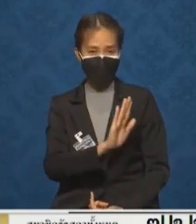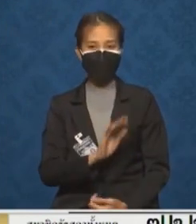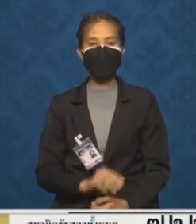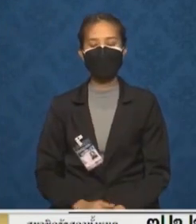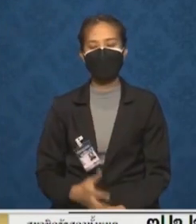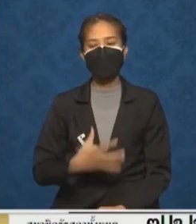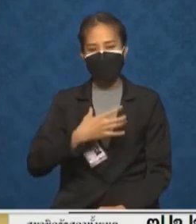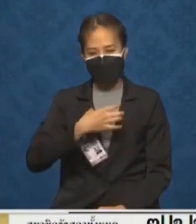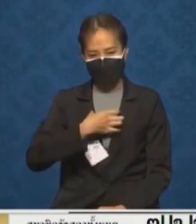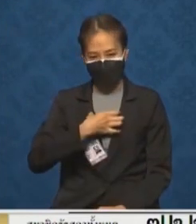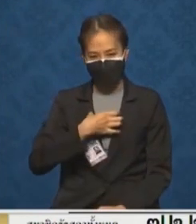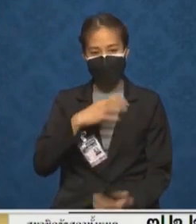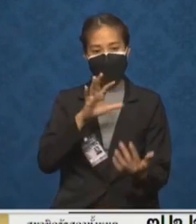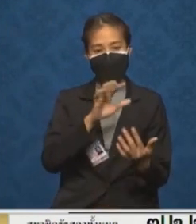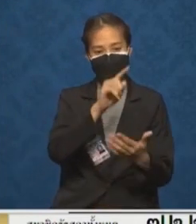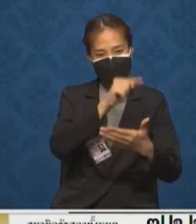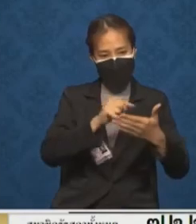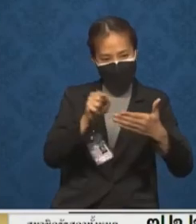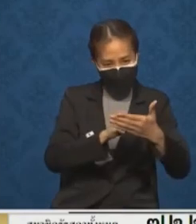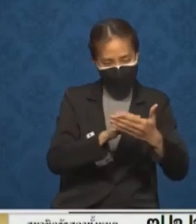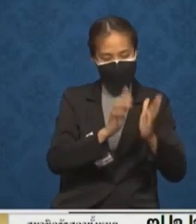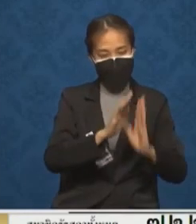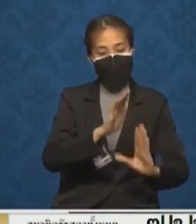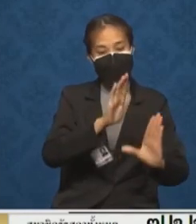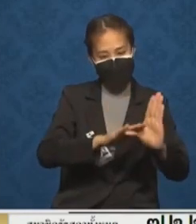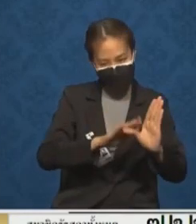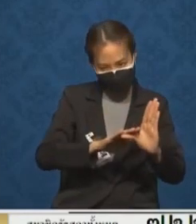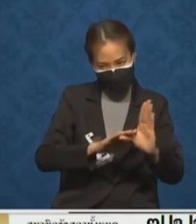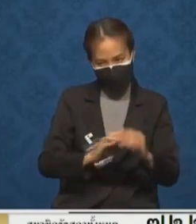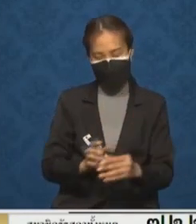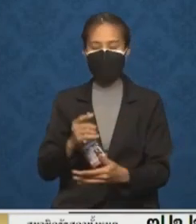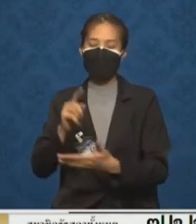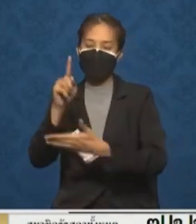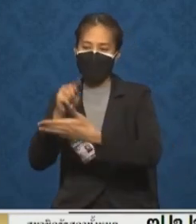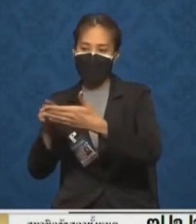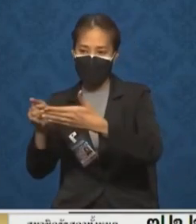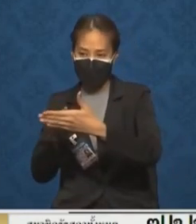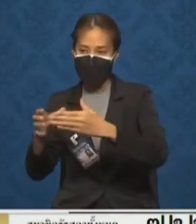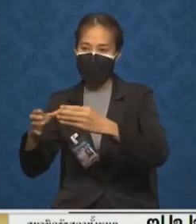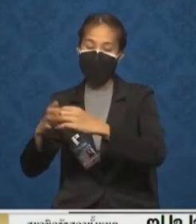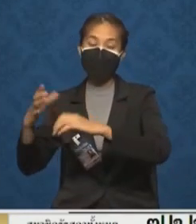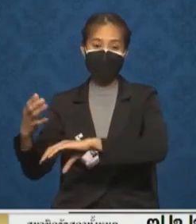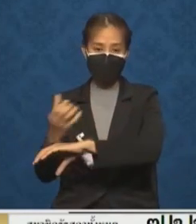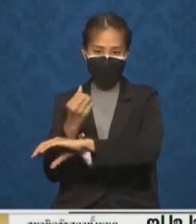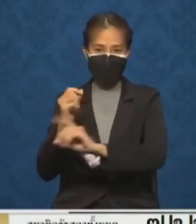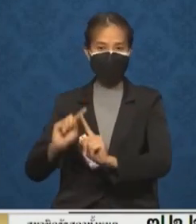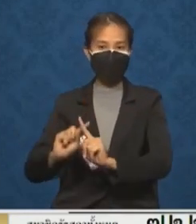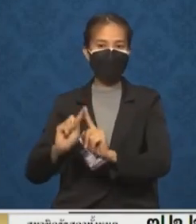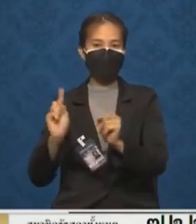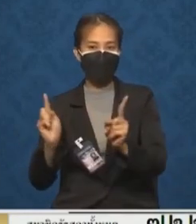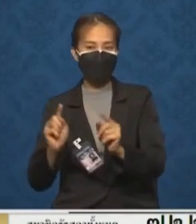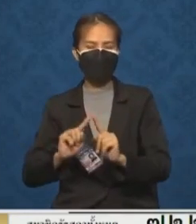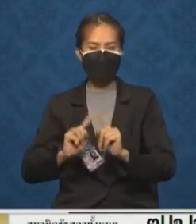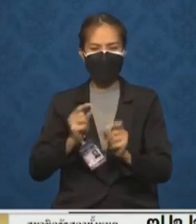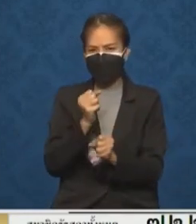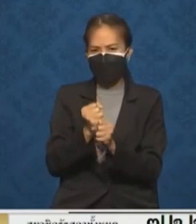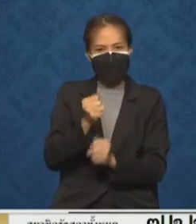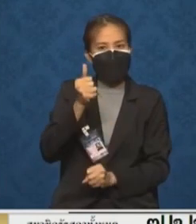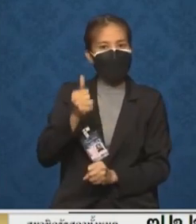พร้อมจะเลือกทั้งผู้สมัครและพรรคการเมืองที่อาจจะแตกต่างกันก็ไม่สามารถกระทำ